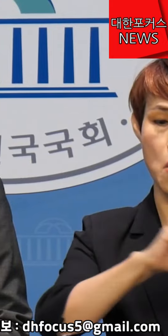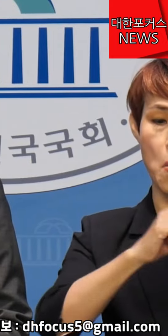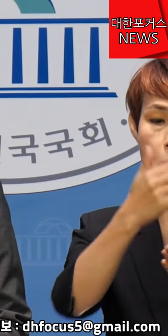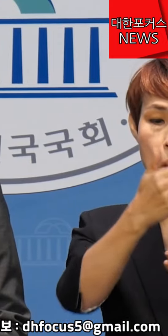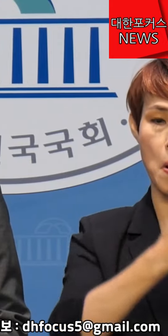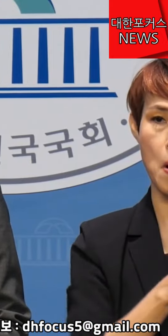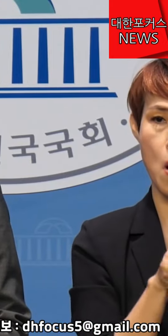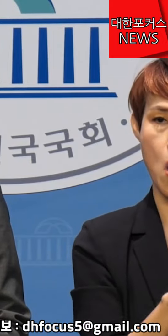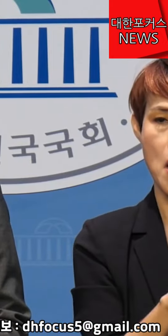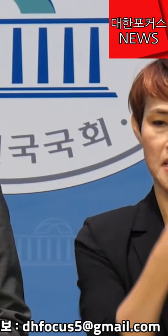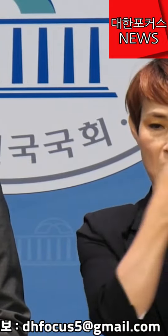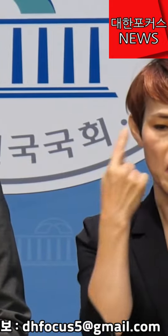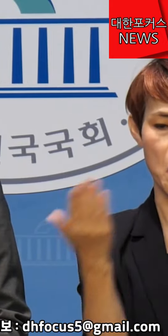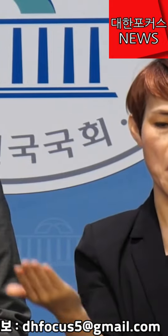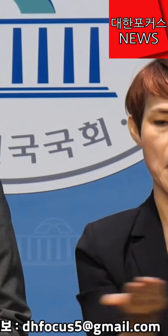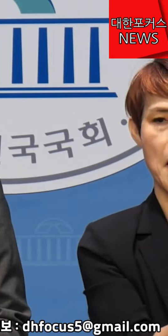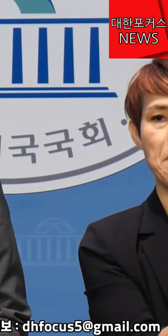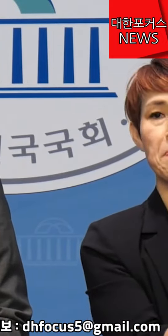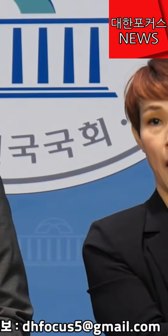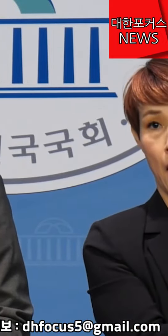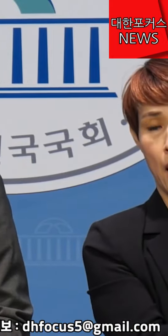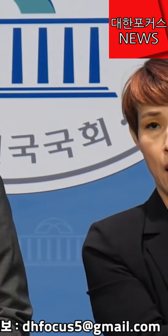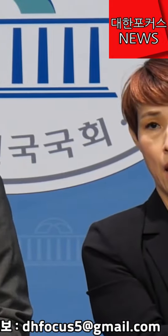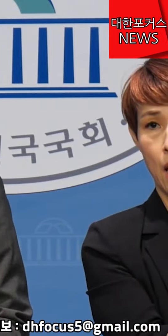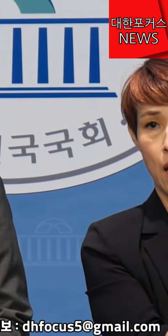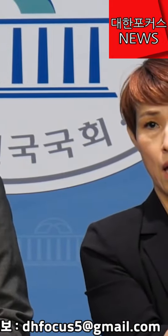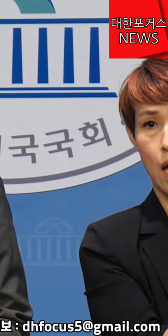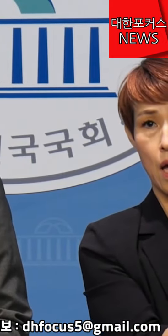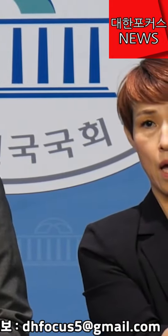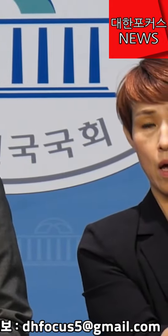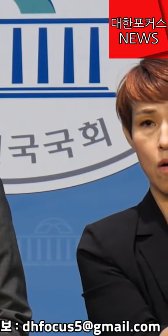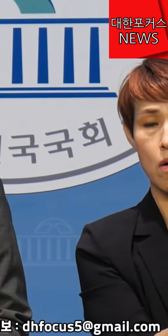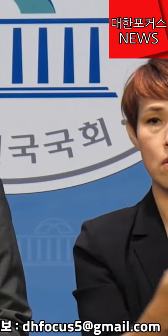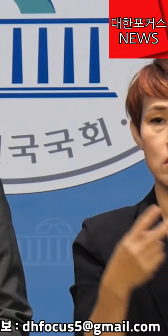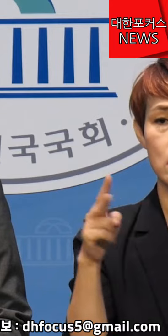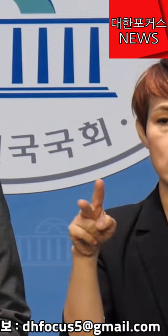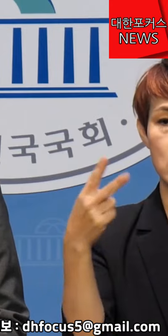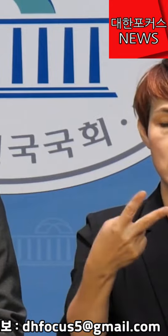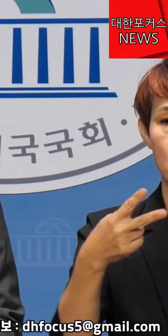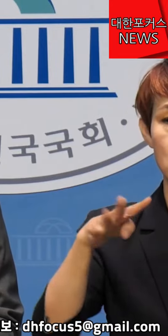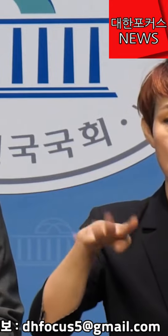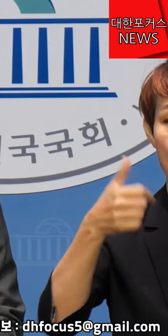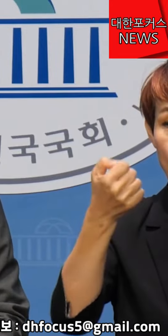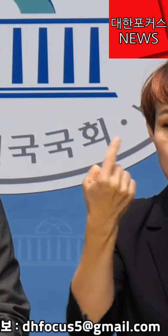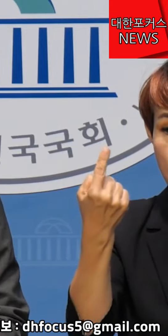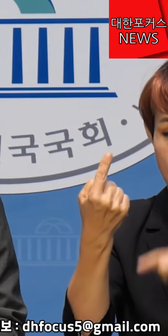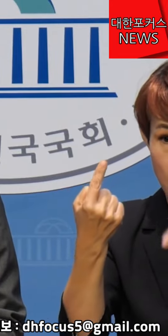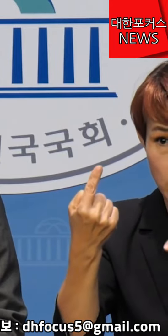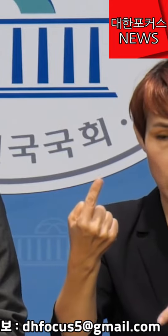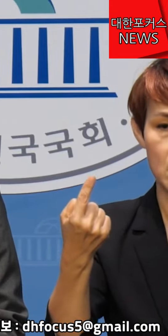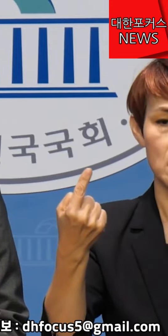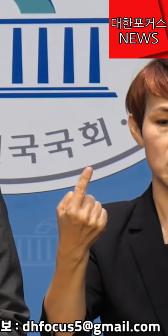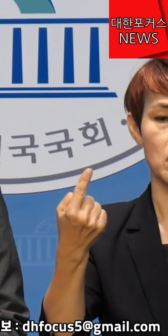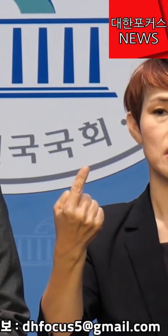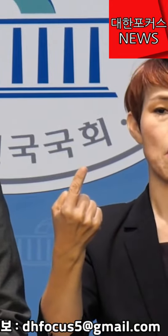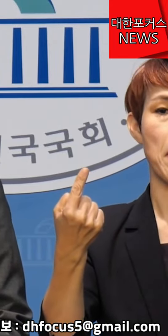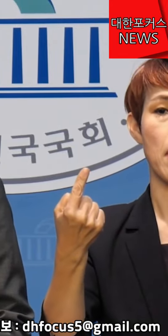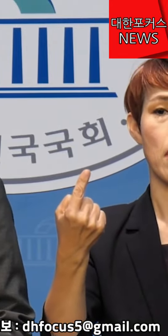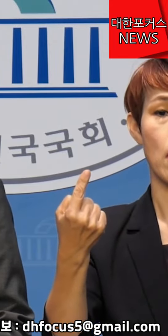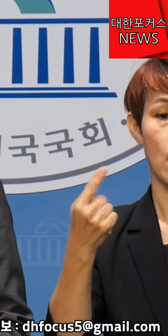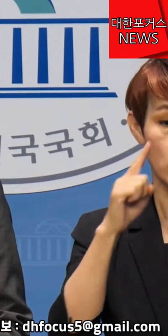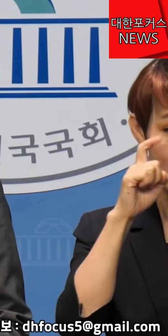목록과 증거기록에 첨부하였습니다. 이를 통해 2,451장 중 2,300여 장의